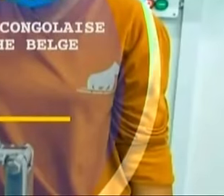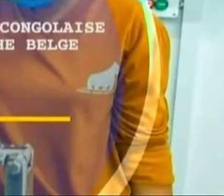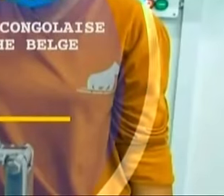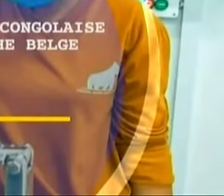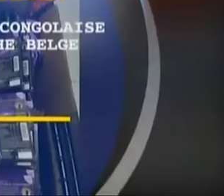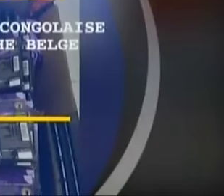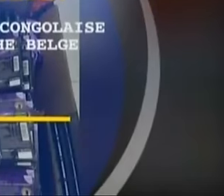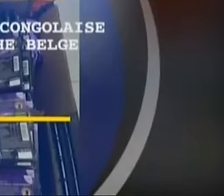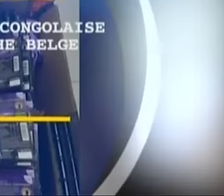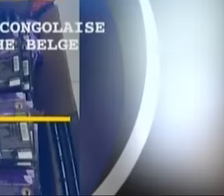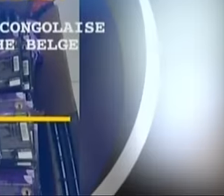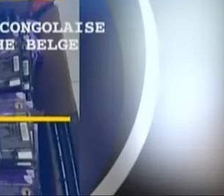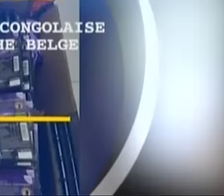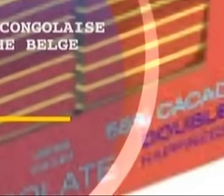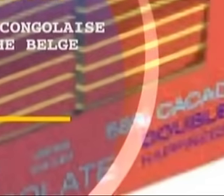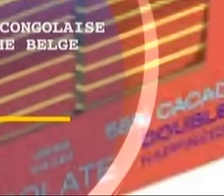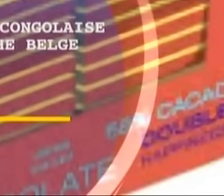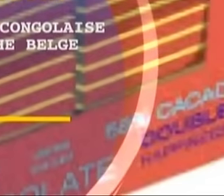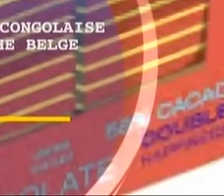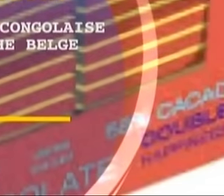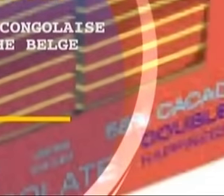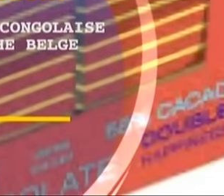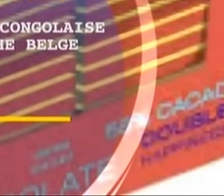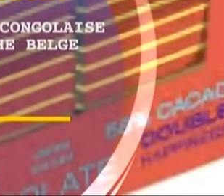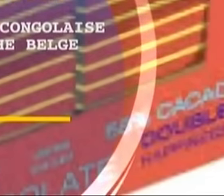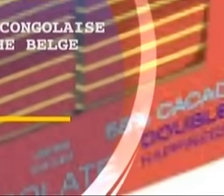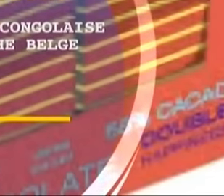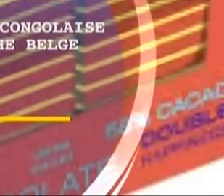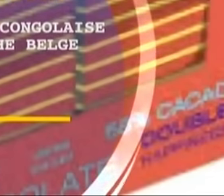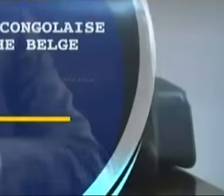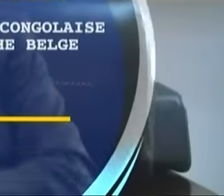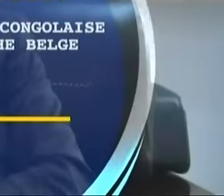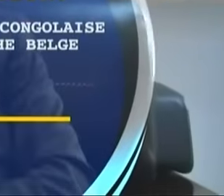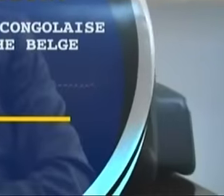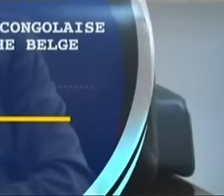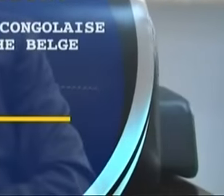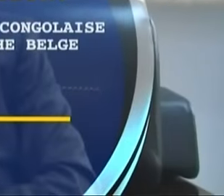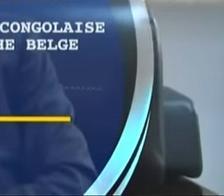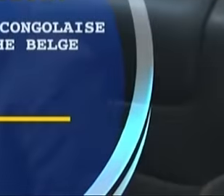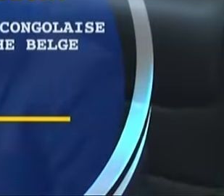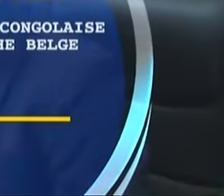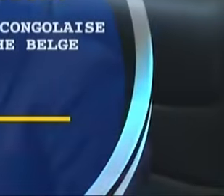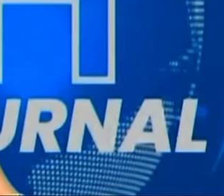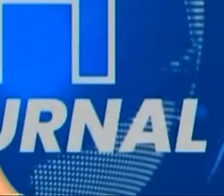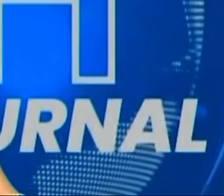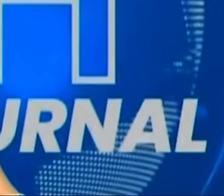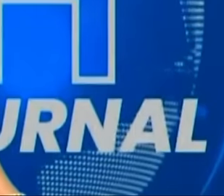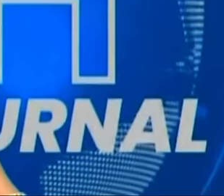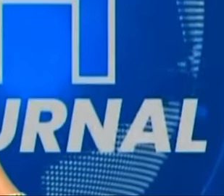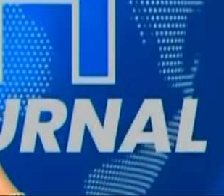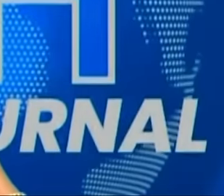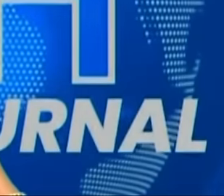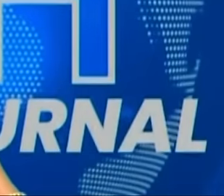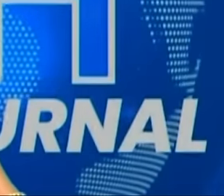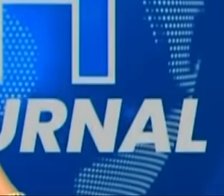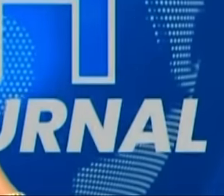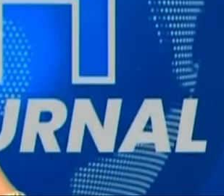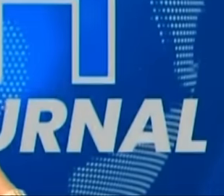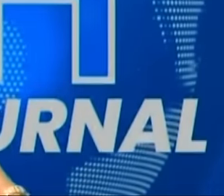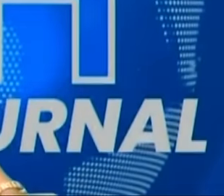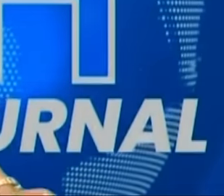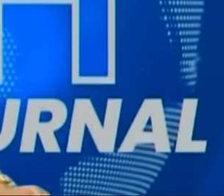RDC au ministre de Commerce et Extérieur. Mesdames et messieurs, merci d'avoir choisi la RTNC pour vous informer.